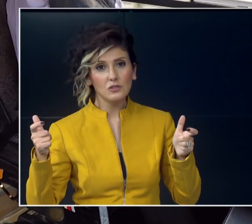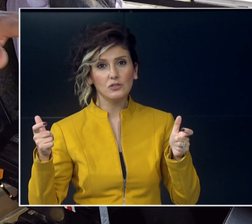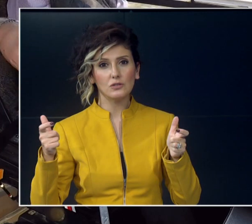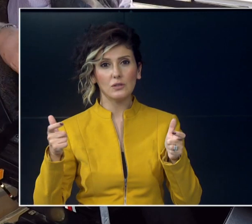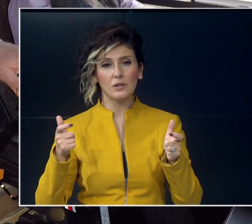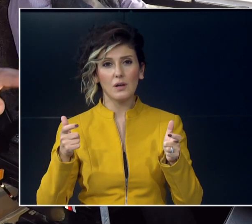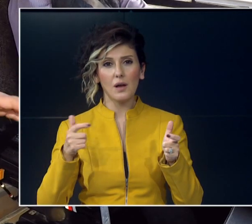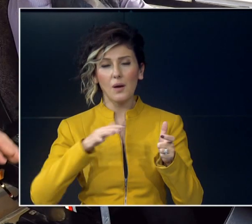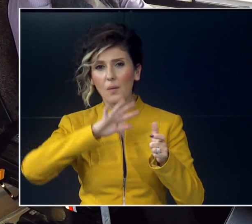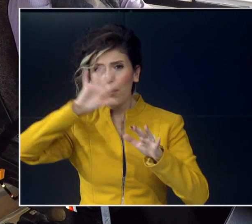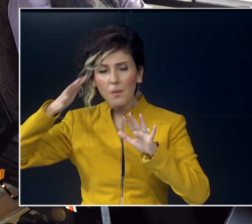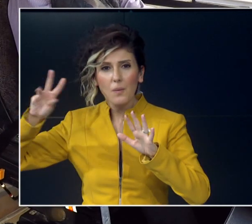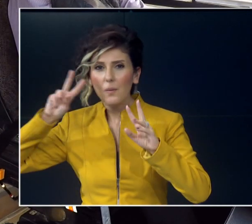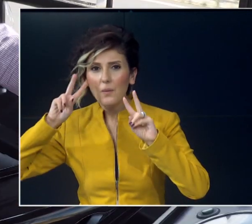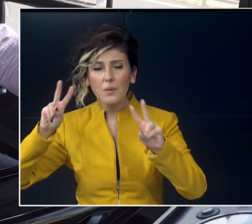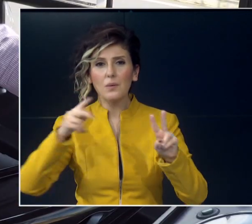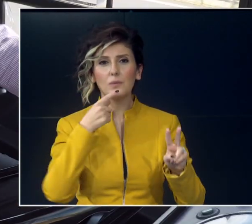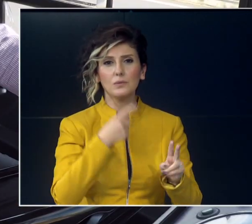geniş ovalara falan görünüyor.